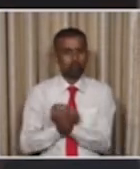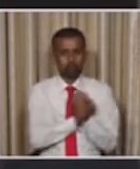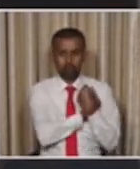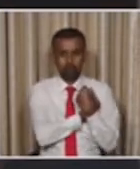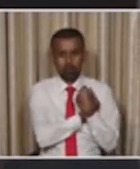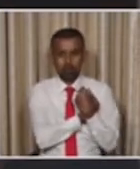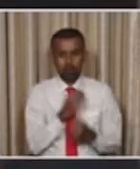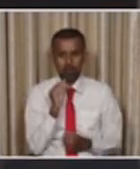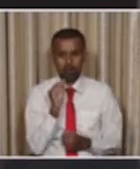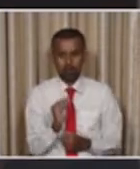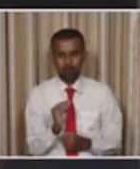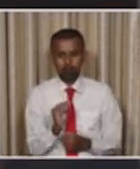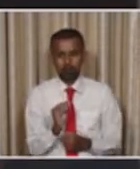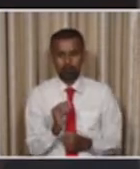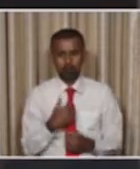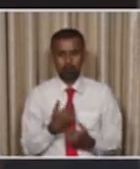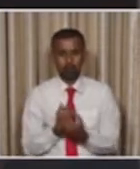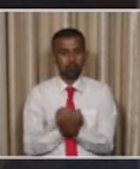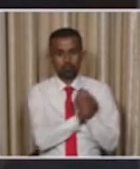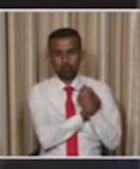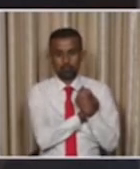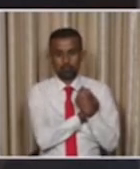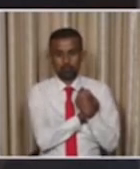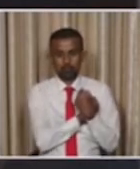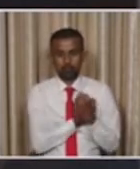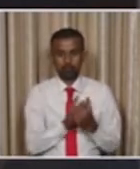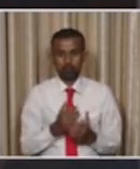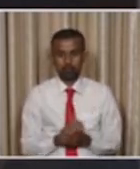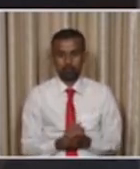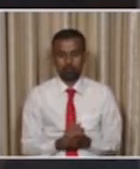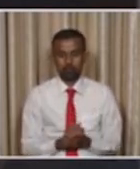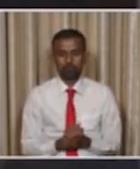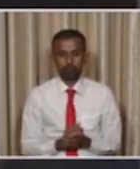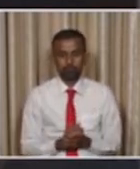නම්, හරි, මේ මම හිරේ දාන වරදක් කරා කියලා පොඩක්